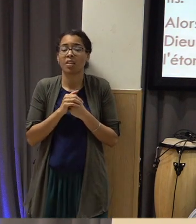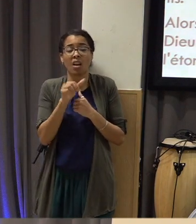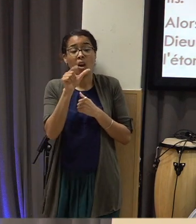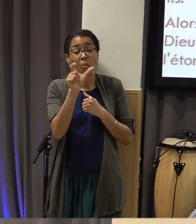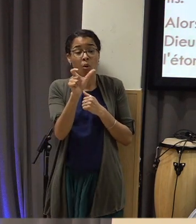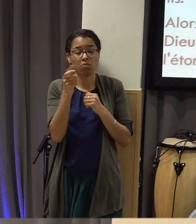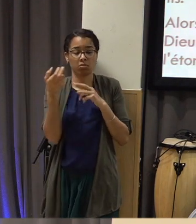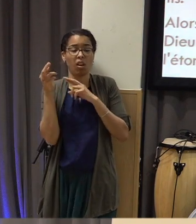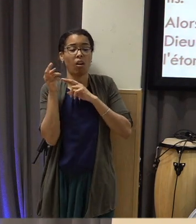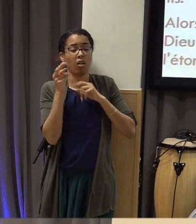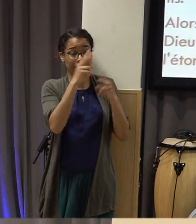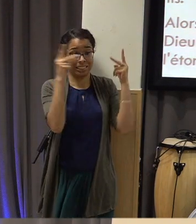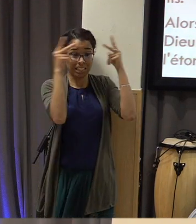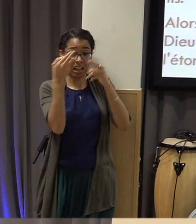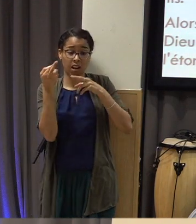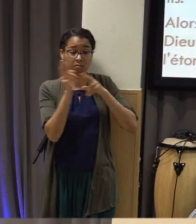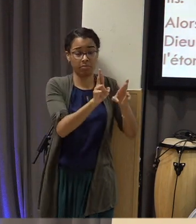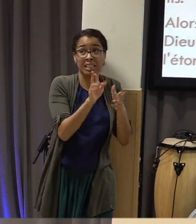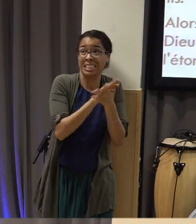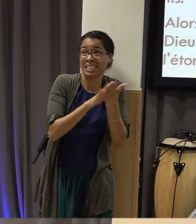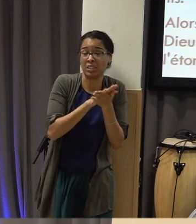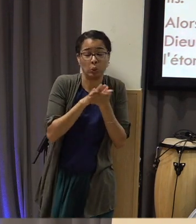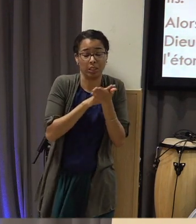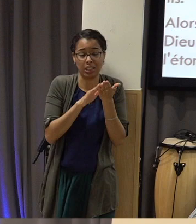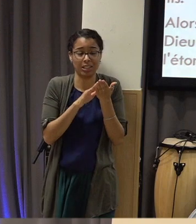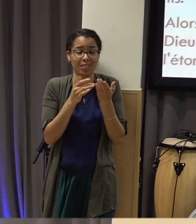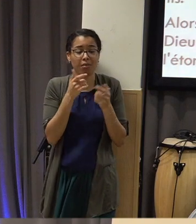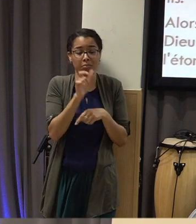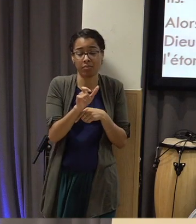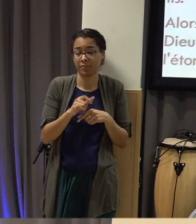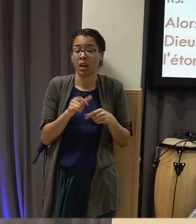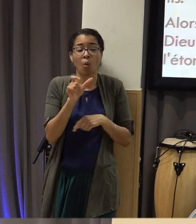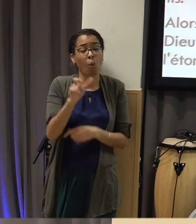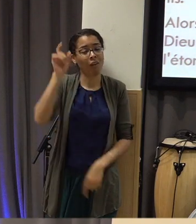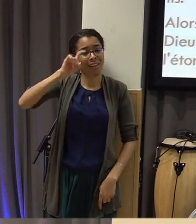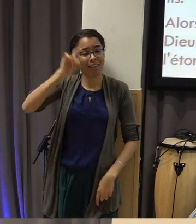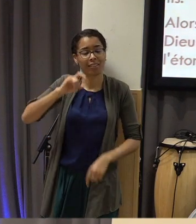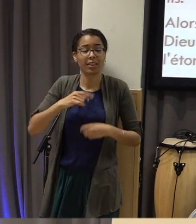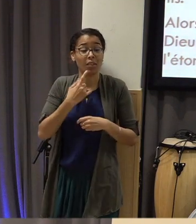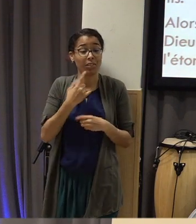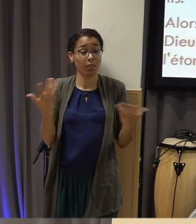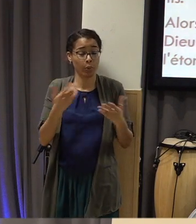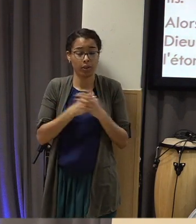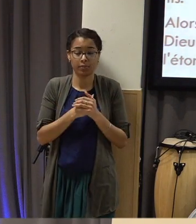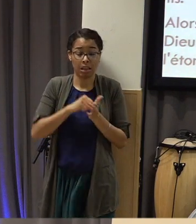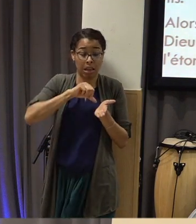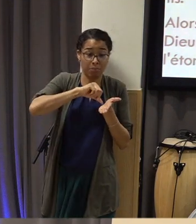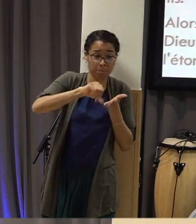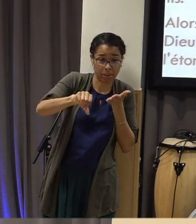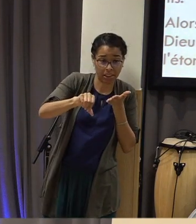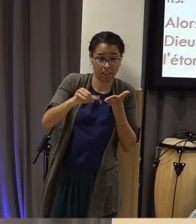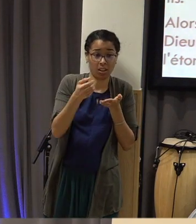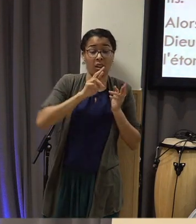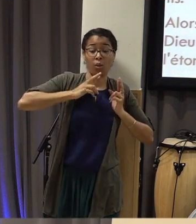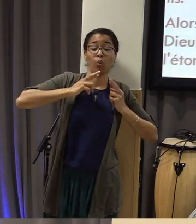César, excuse my Greek, c'est apodidomi, qui signifie payer, acquitter, rendre